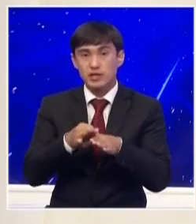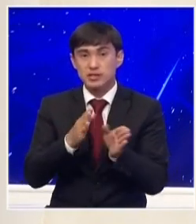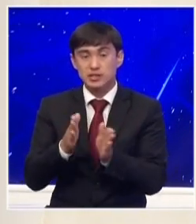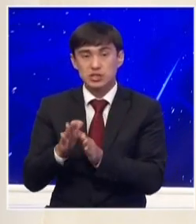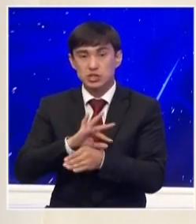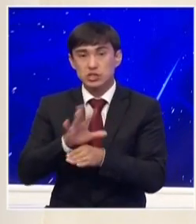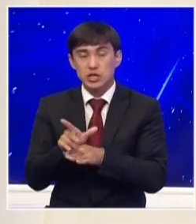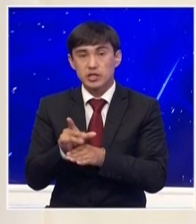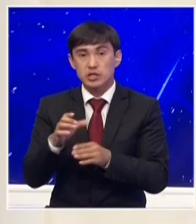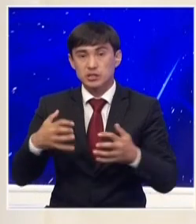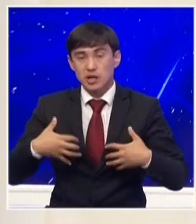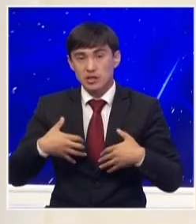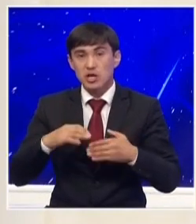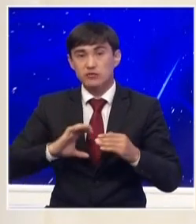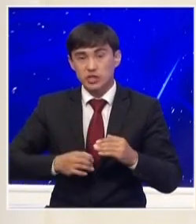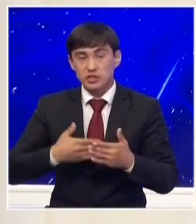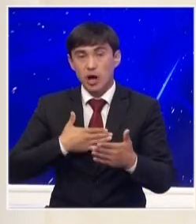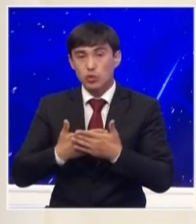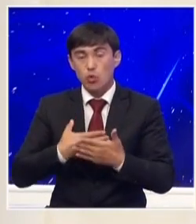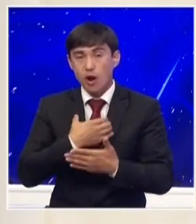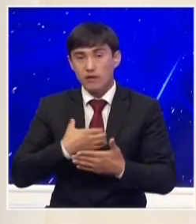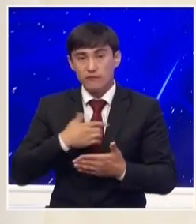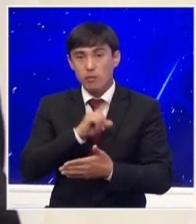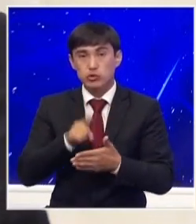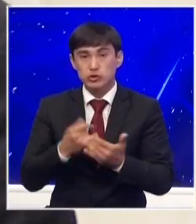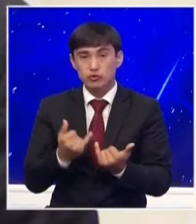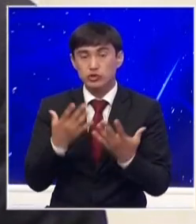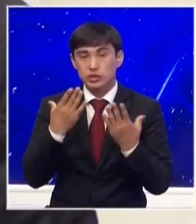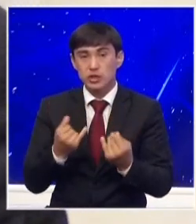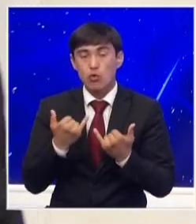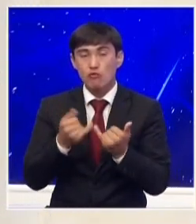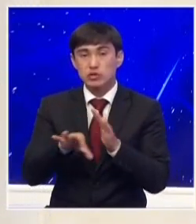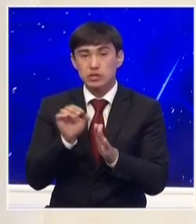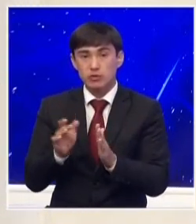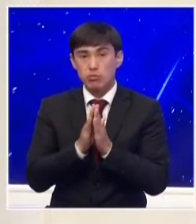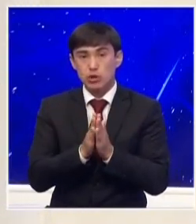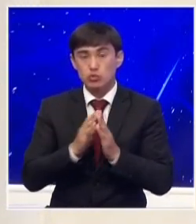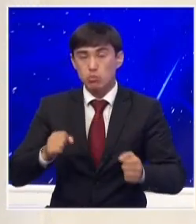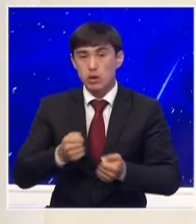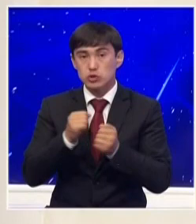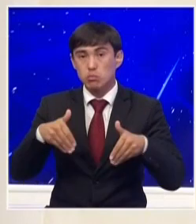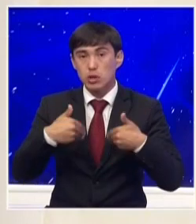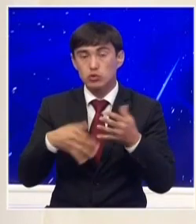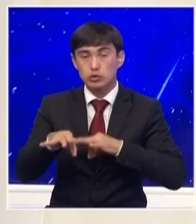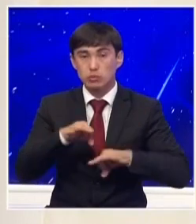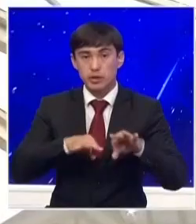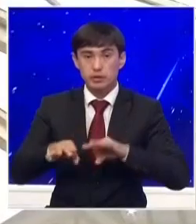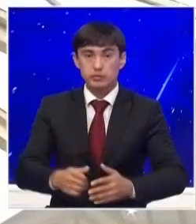содержания скота в частных подворьях является актуальным вопросом сегодняшнего дня. Уважаемые депутаты, прошу вас поддержать предложенный